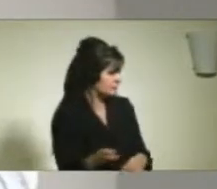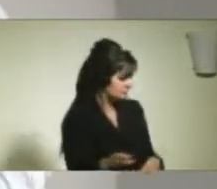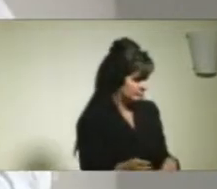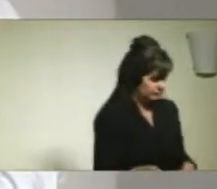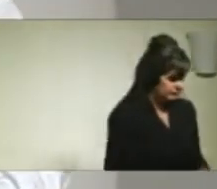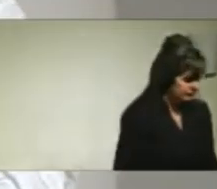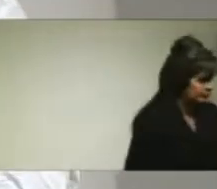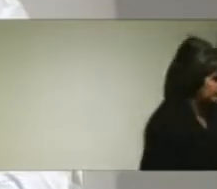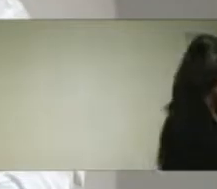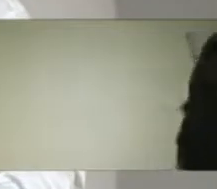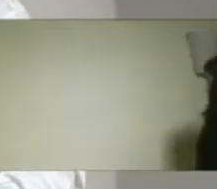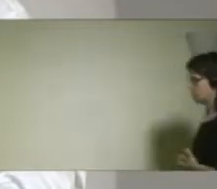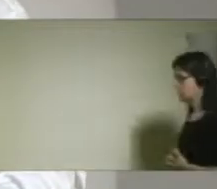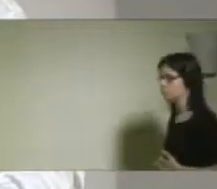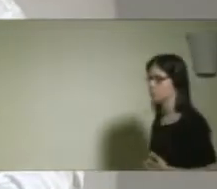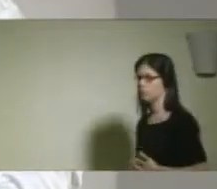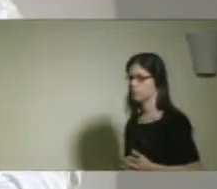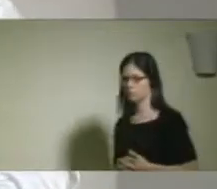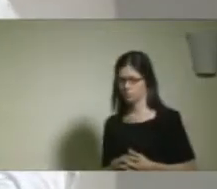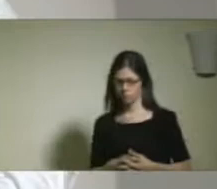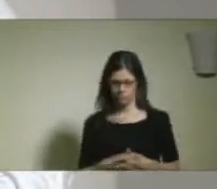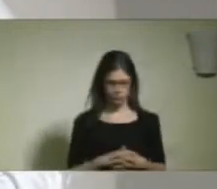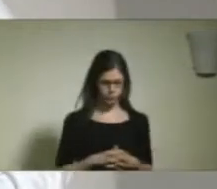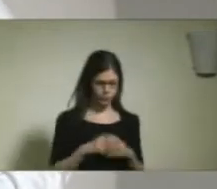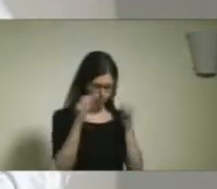Et cela a été installé donc